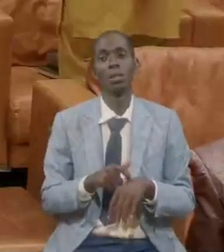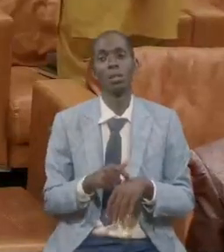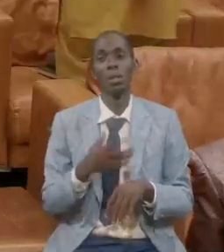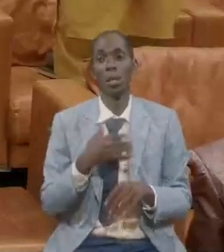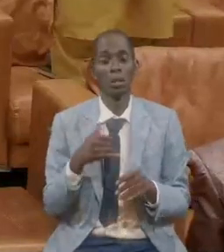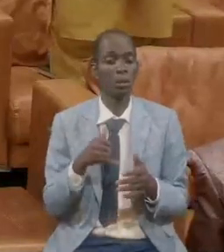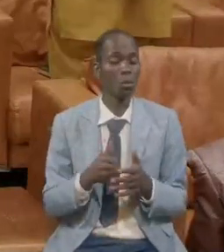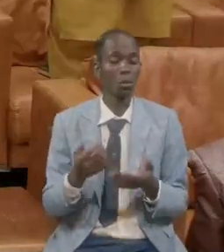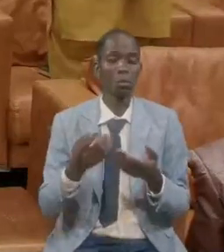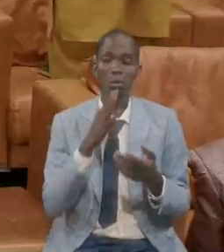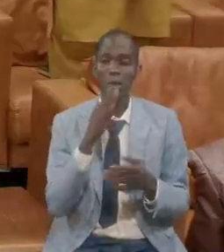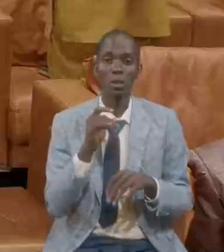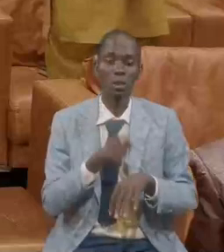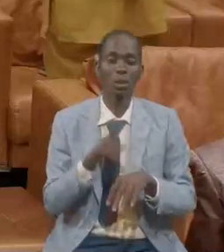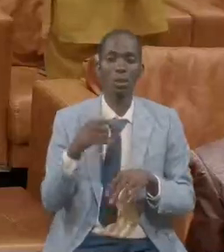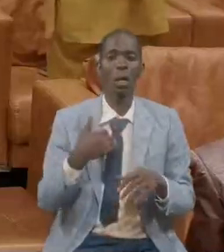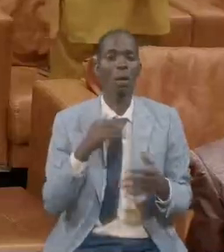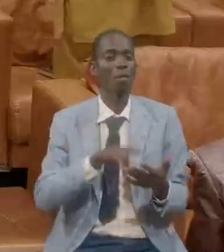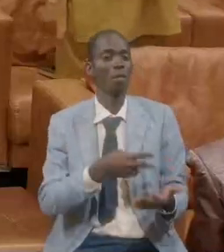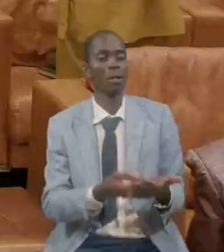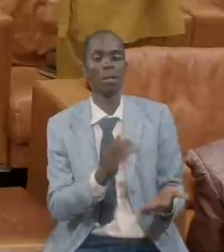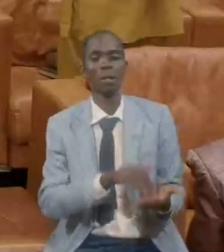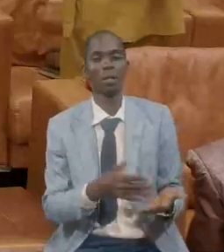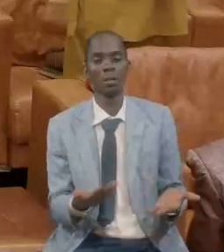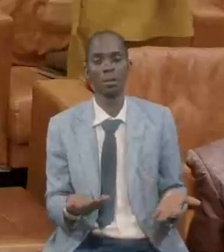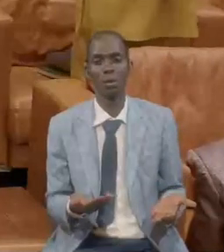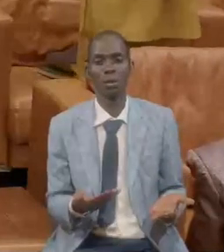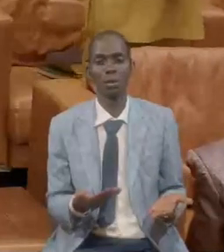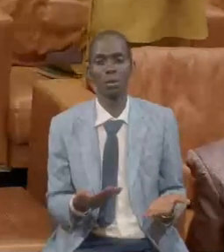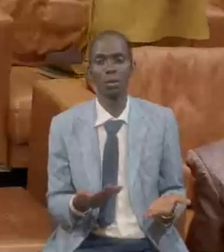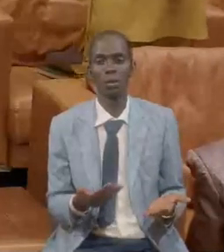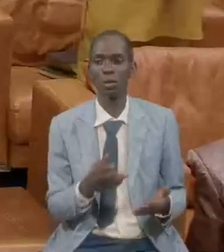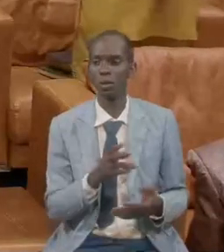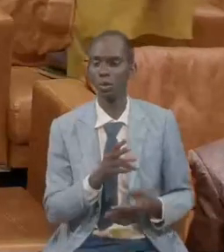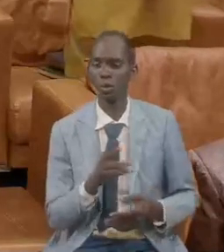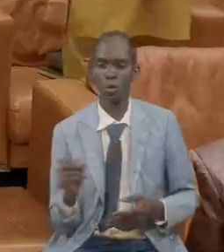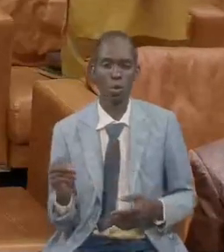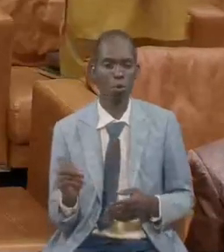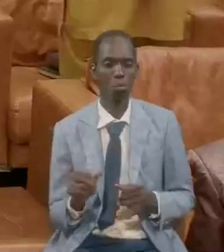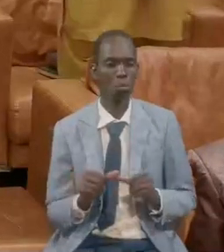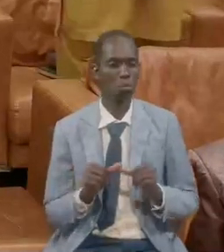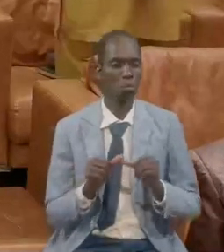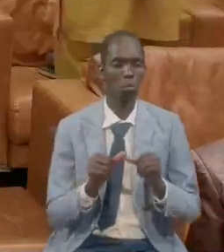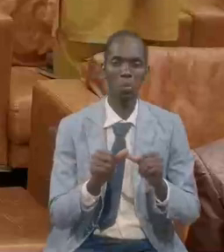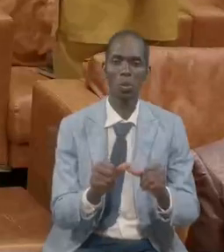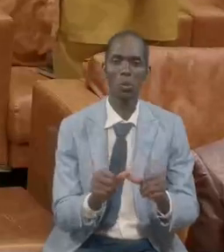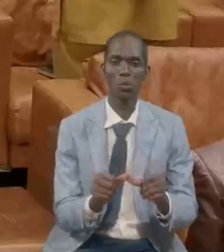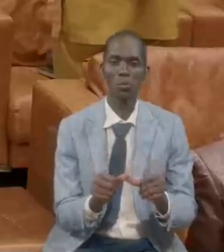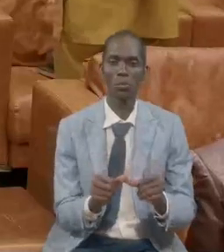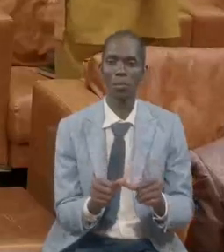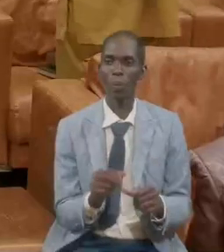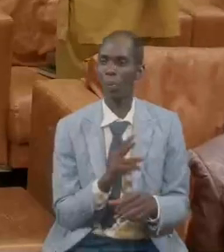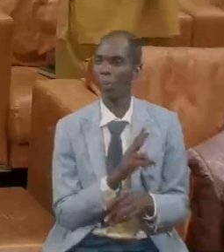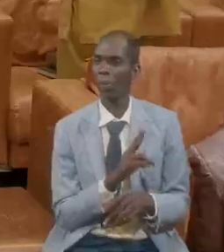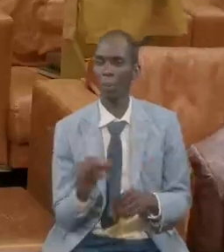Si Christ vient et c'est le moment qu'il tombe encore, pas de fermeté, pas